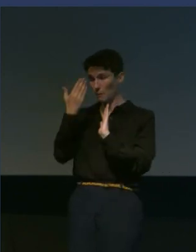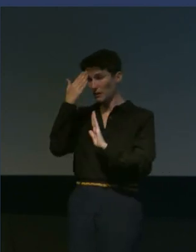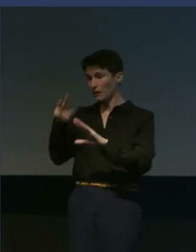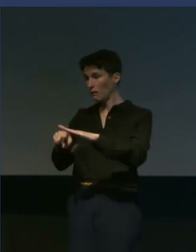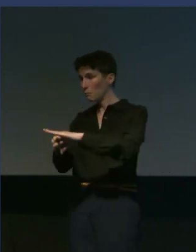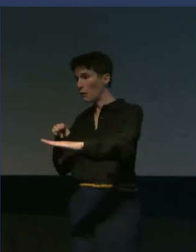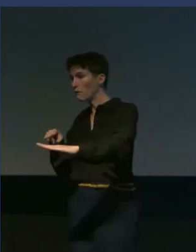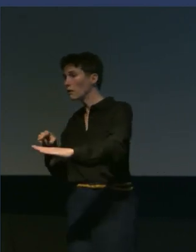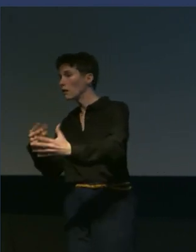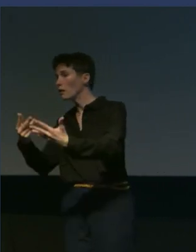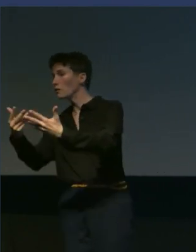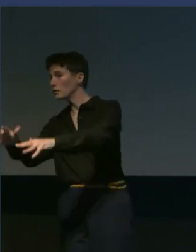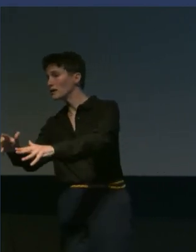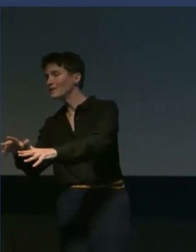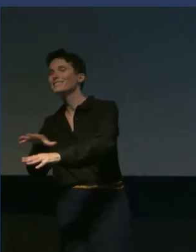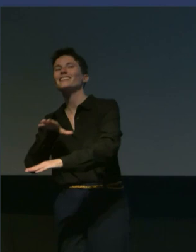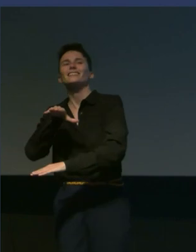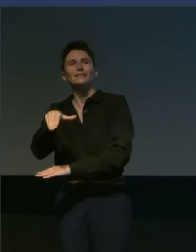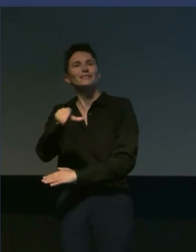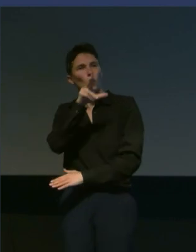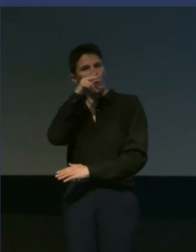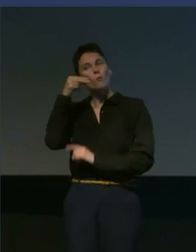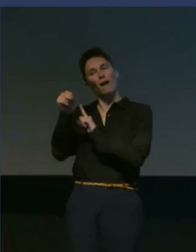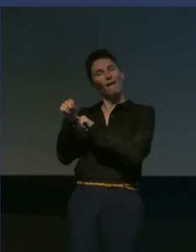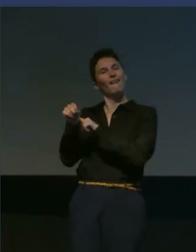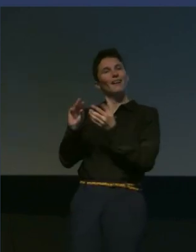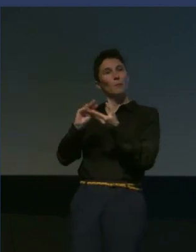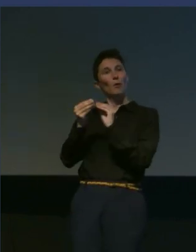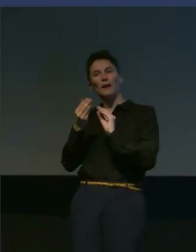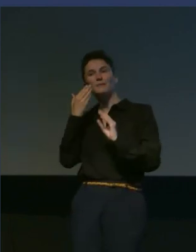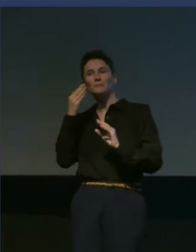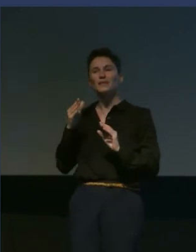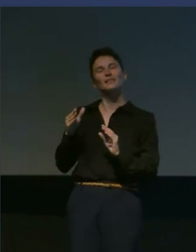derrière, qui sont dans les mêmes. Si on regarde les mêmes personnes